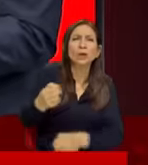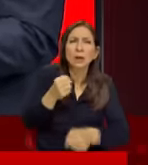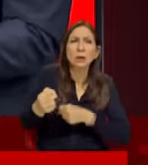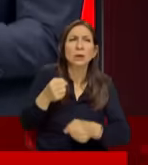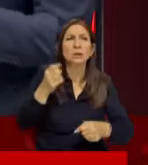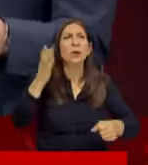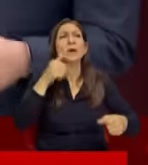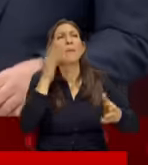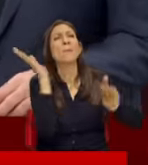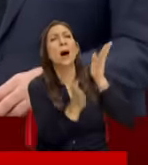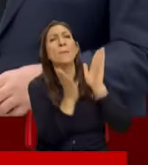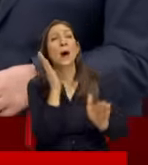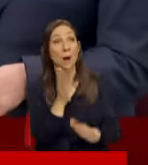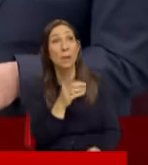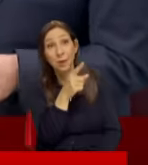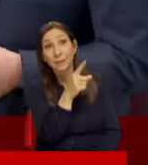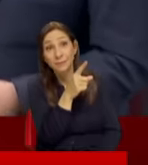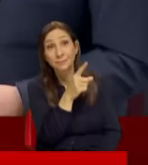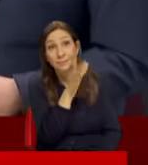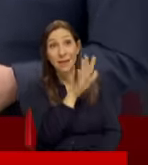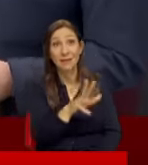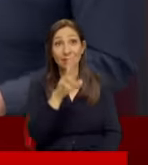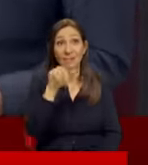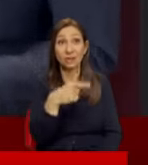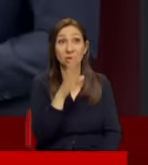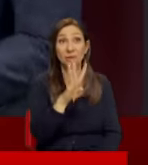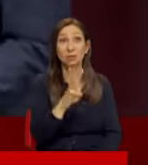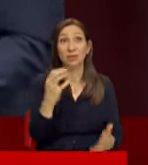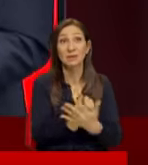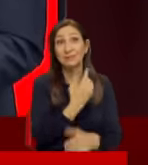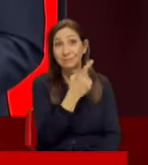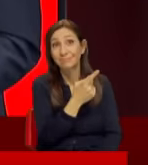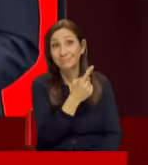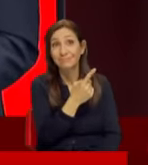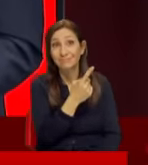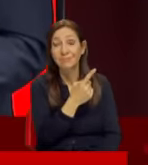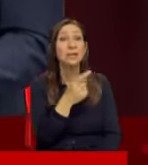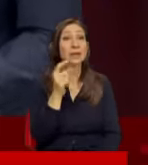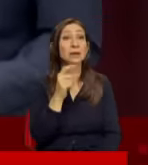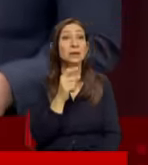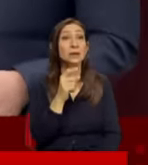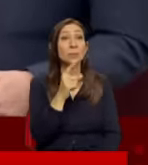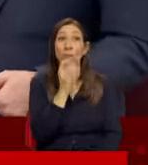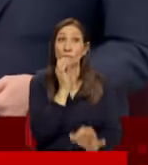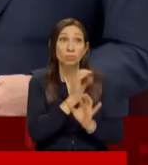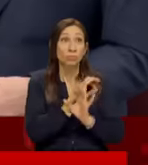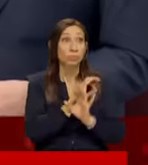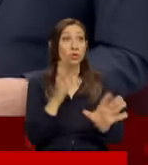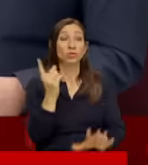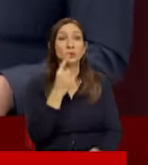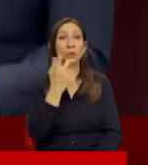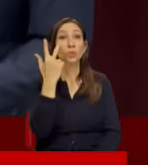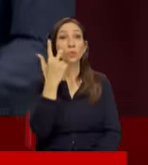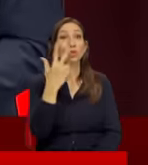zorluk çıkardılar vesaire falan ama görüyorsun değil mi? 57.43. 60. Peki. Yani şimdi, müthiş müthiş bir şey.